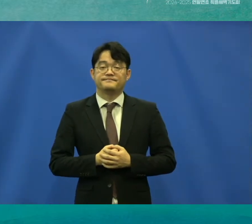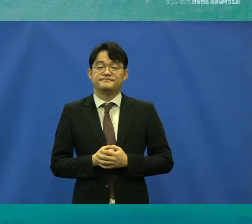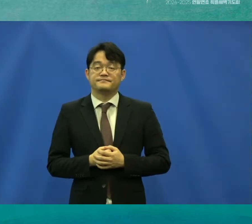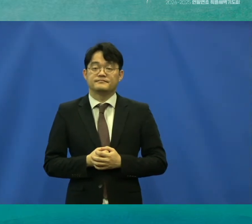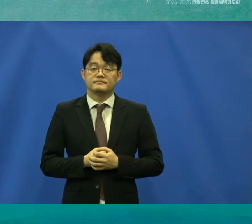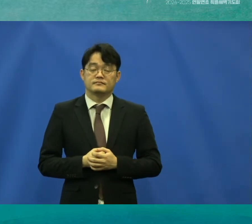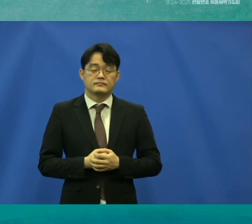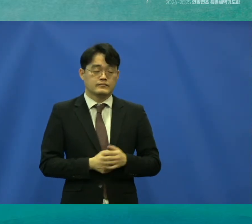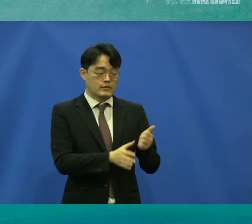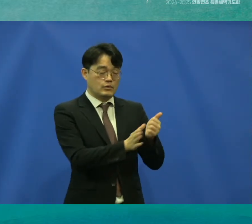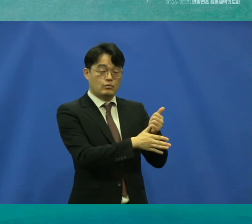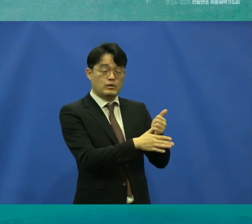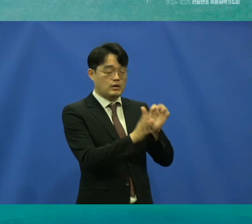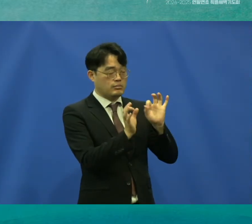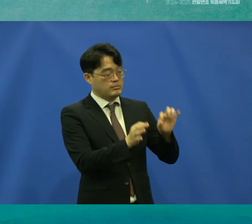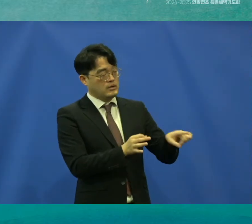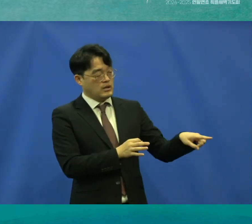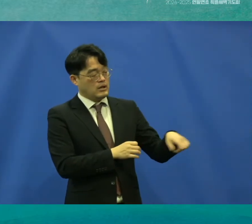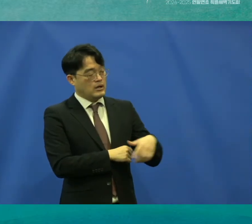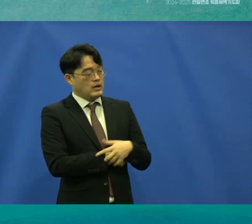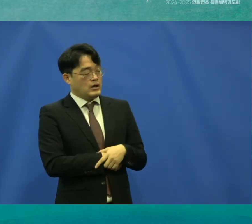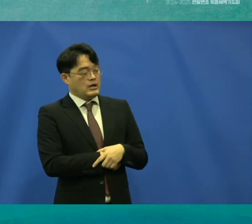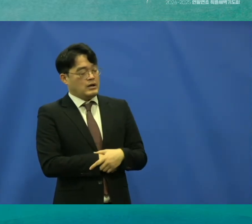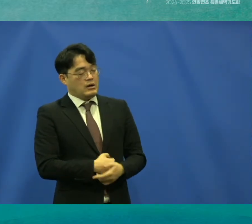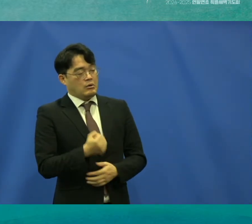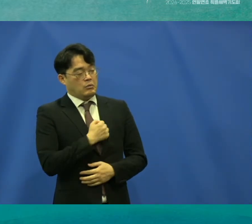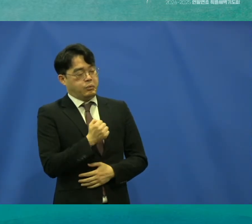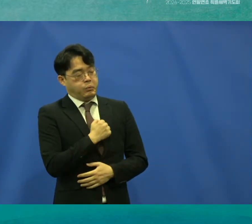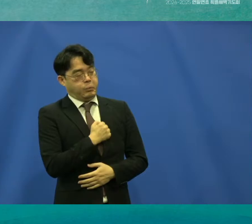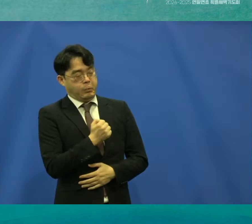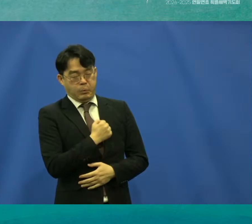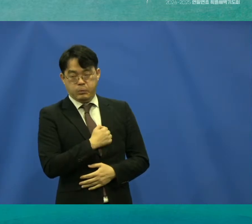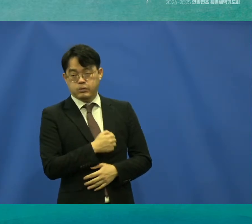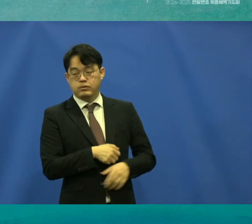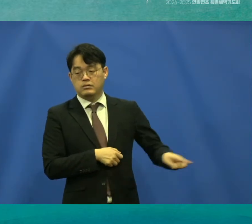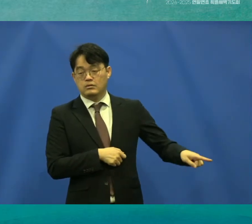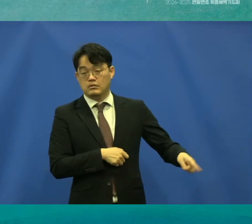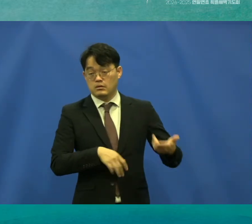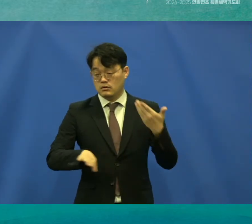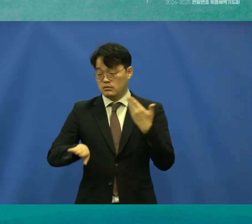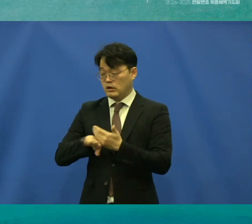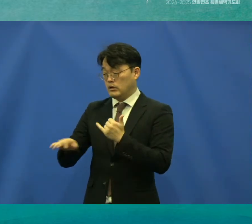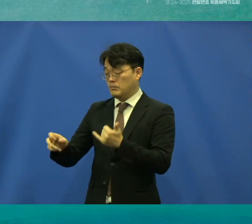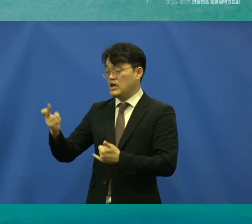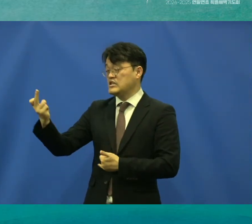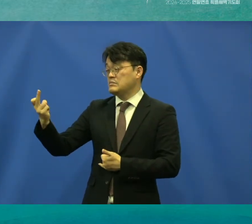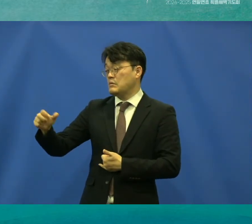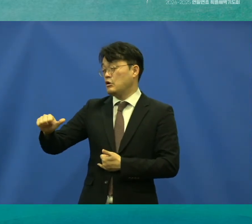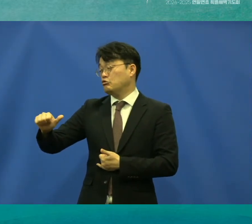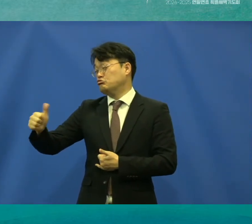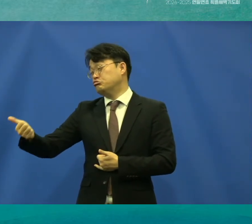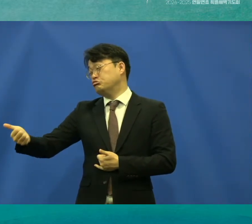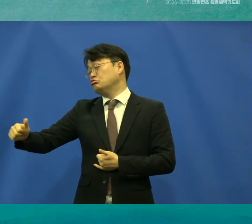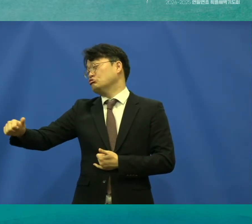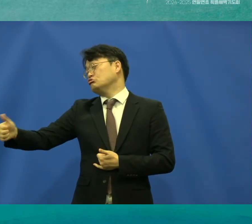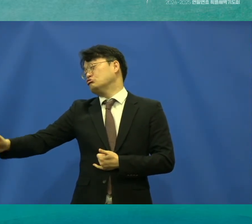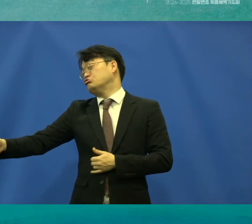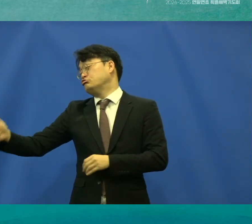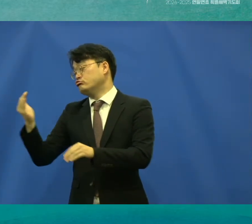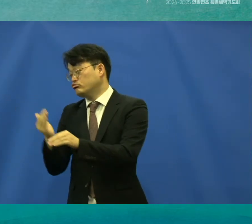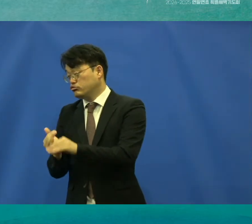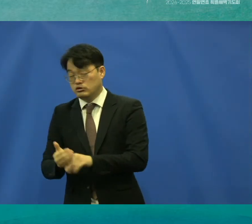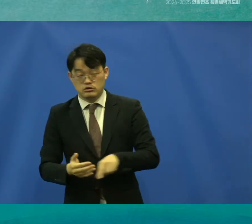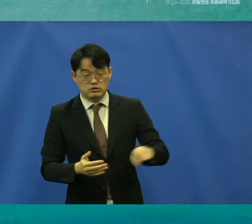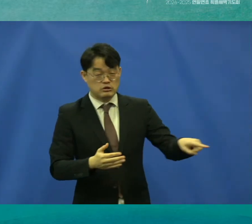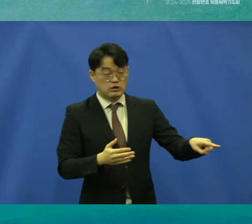요나 너무 한심하지 않아요, 여러분? 다른 사람이 지금 죽든 말든 자기 얼굴에 햇빛에 걸릴까봐 노심초사하는